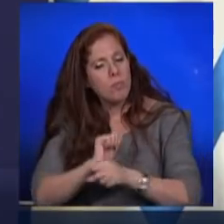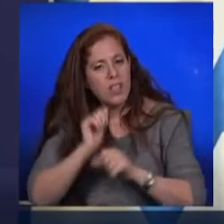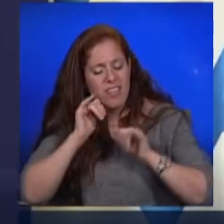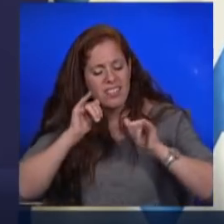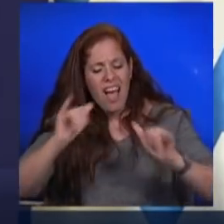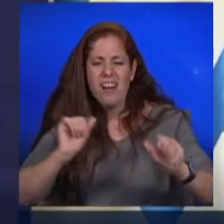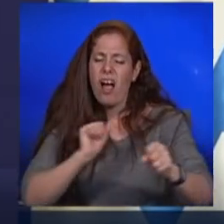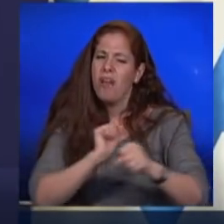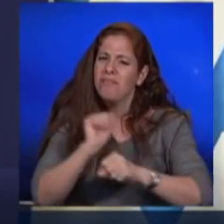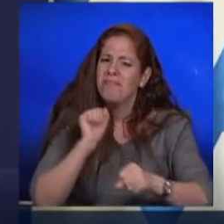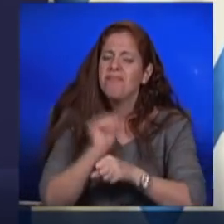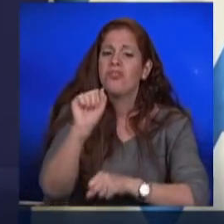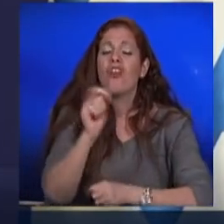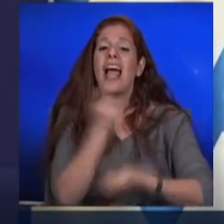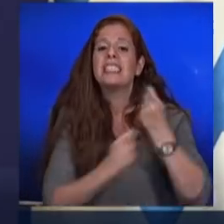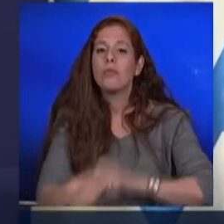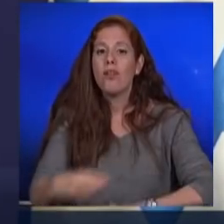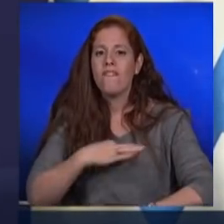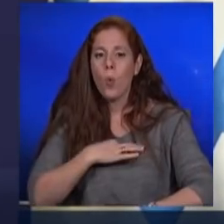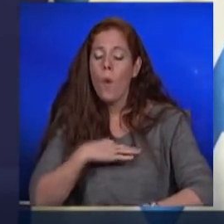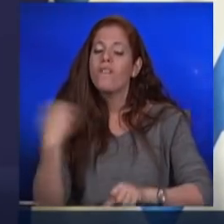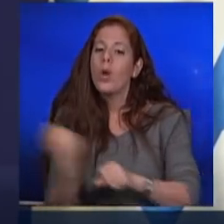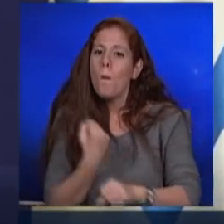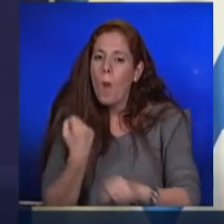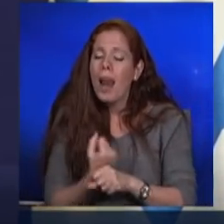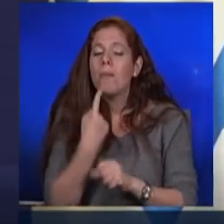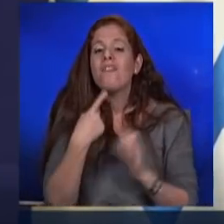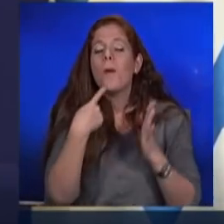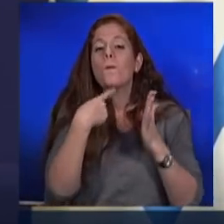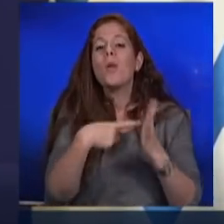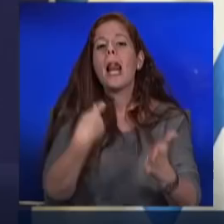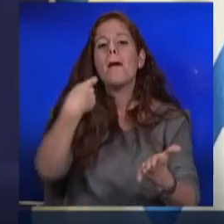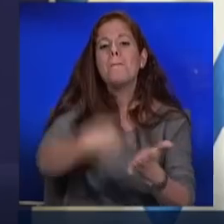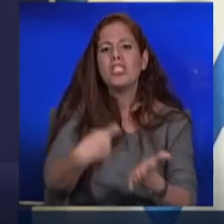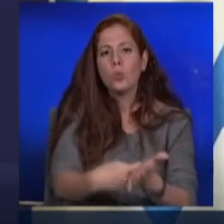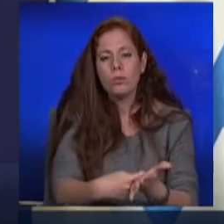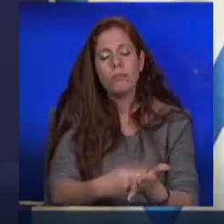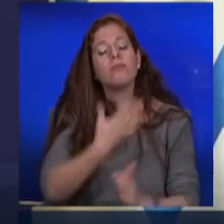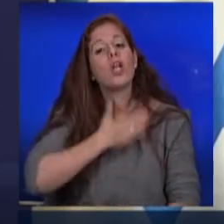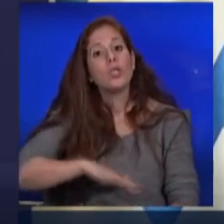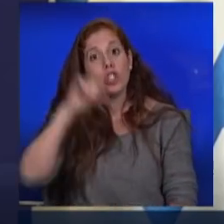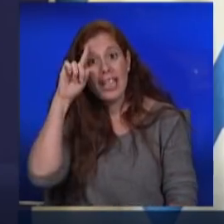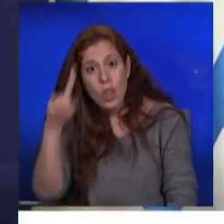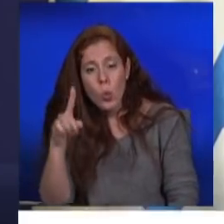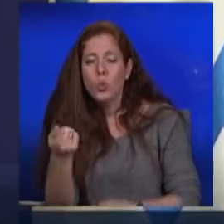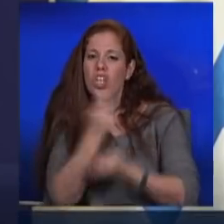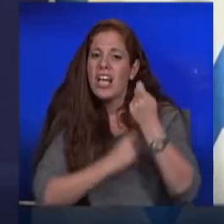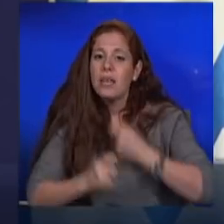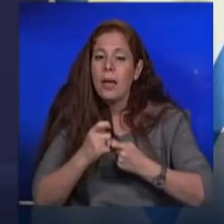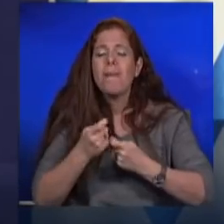ואנחנו פועלים לפי מודל פיצוי. אני רוצה שתדעו שעסקים וכלכלות קורסים בכל